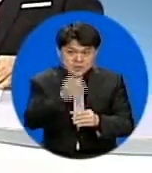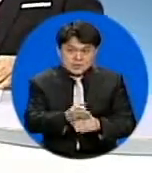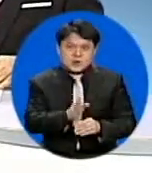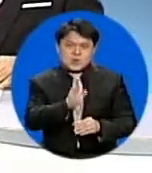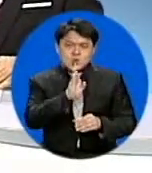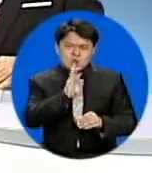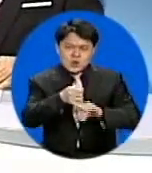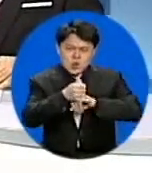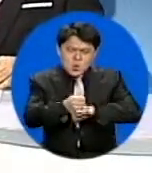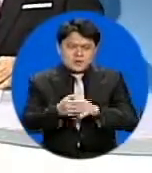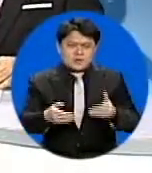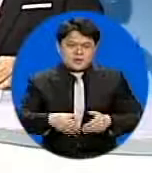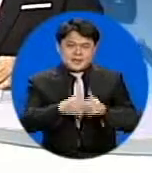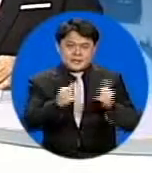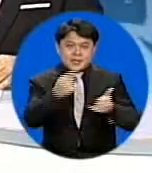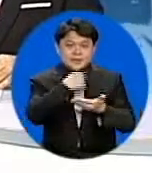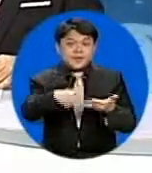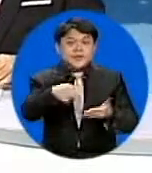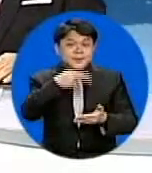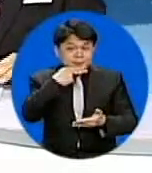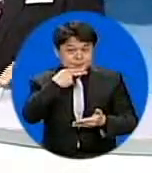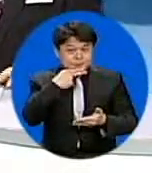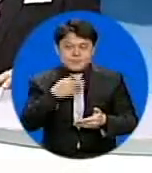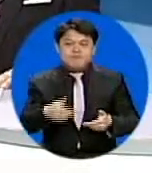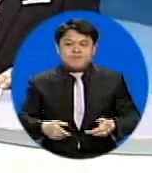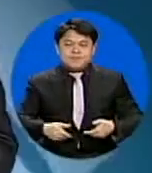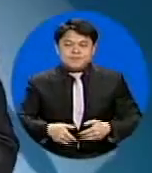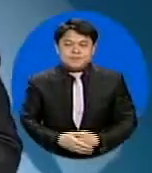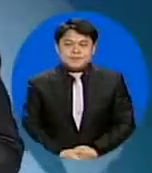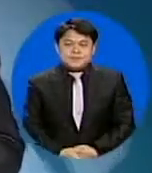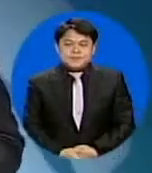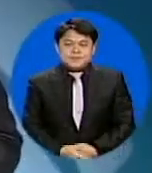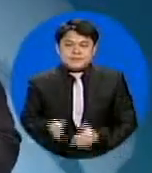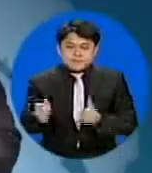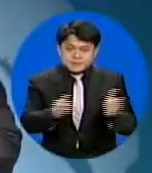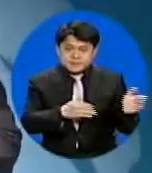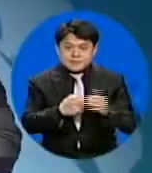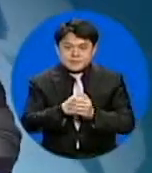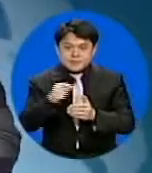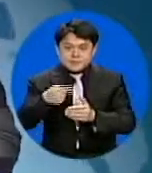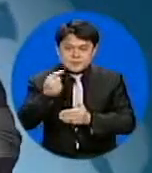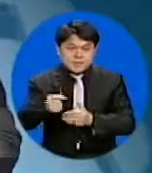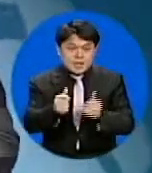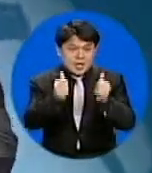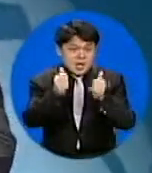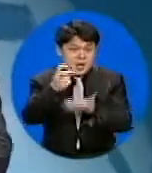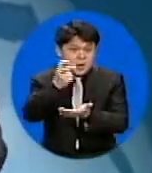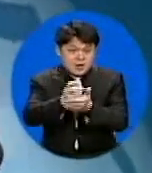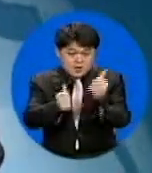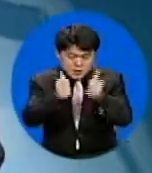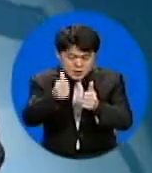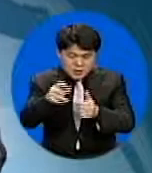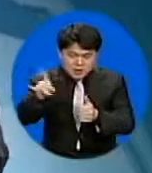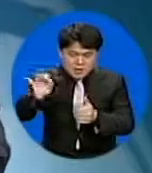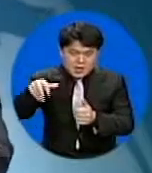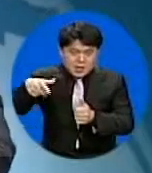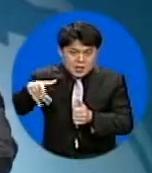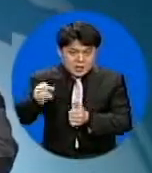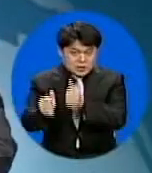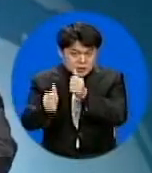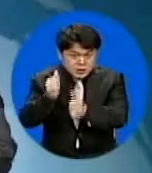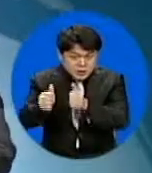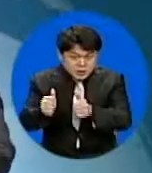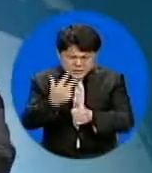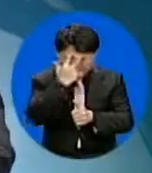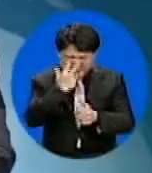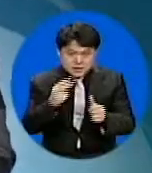필요한 사람들이 이러한 피해가 있어서는 안 될 것 같네요. 그렇습니다. 네. 네, 다음 소식은 이 사법고시나 행정고시도 전맹 시각장애인에 대한